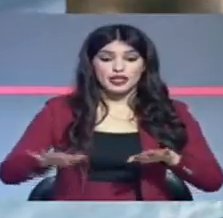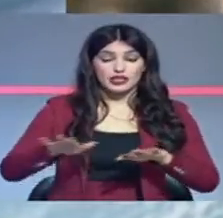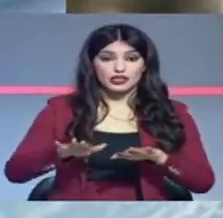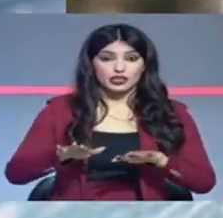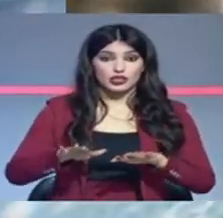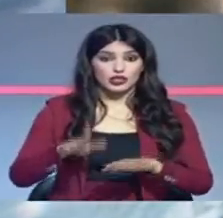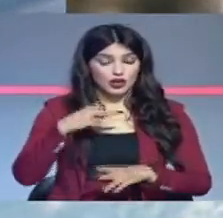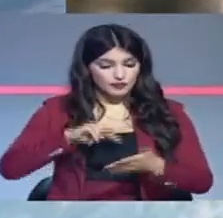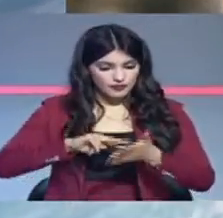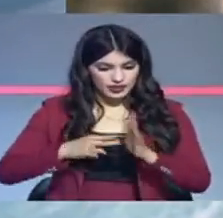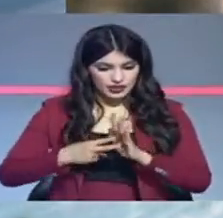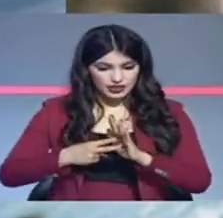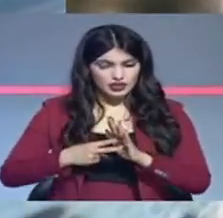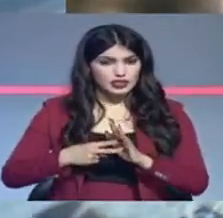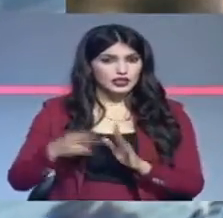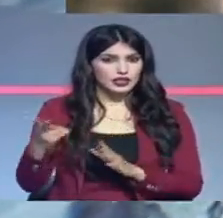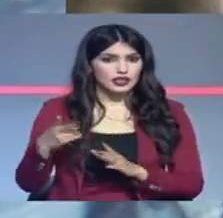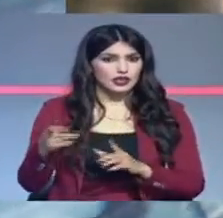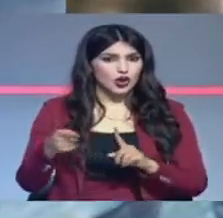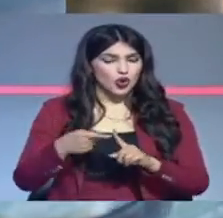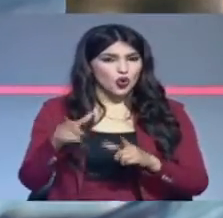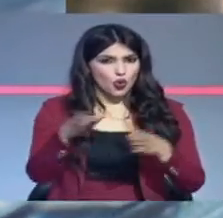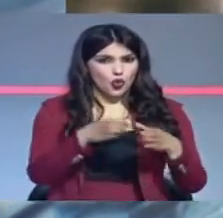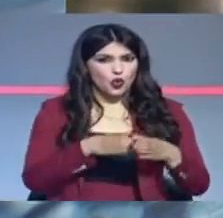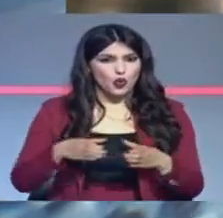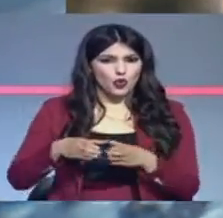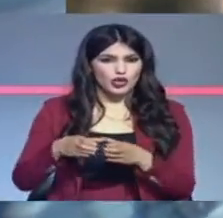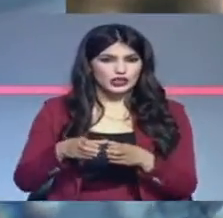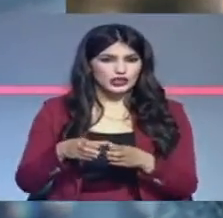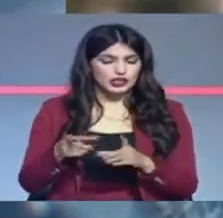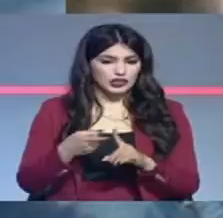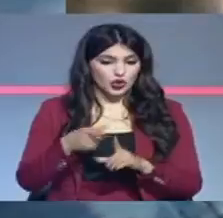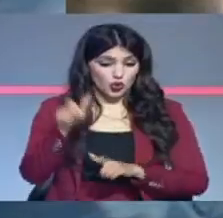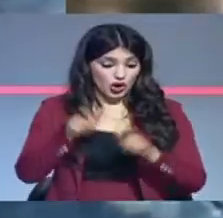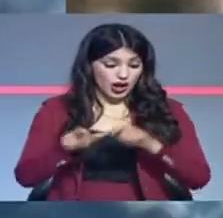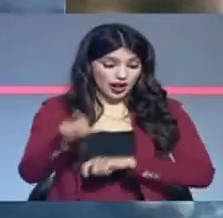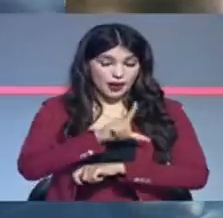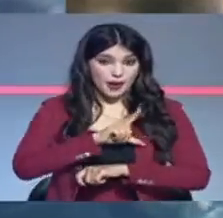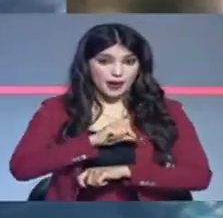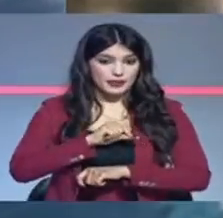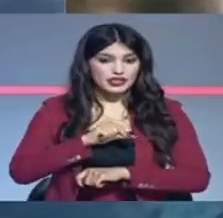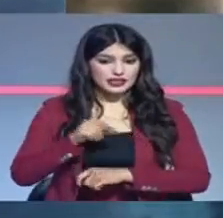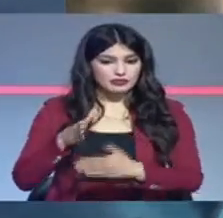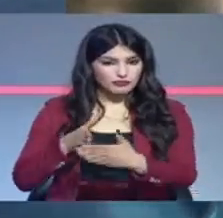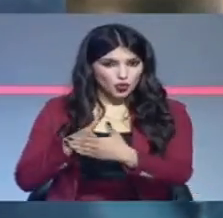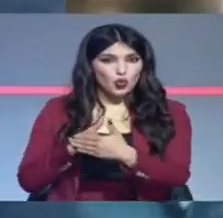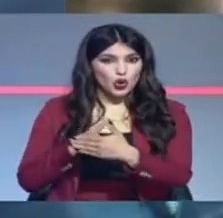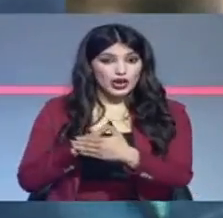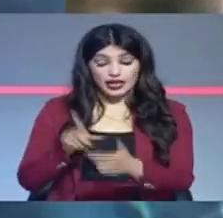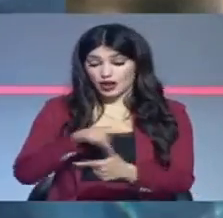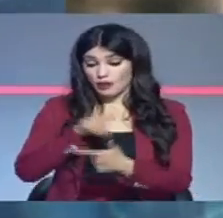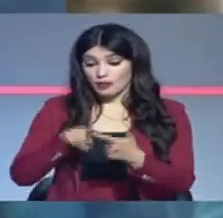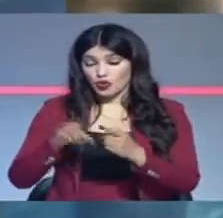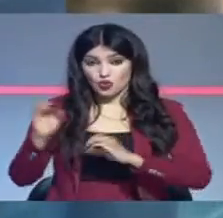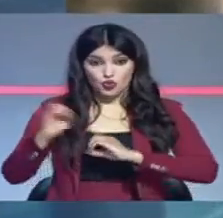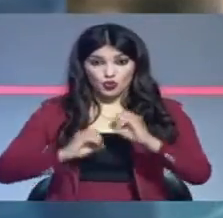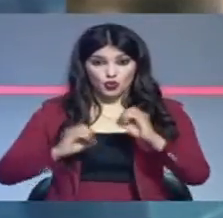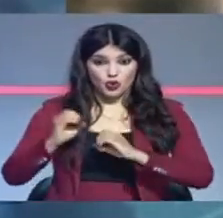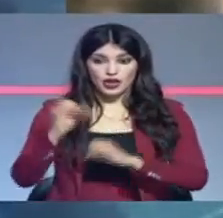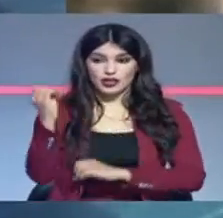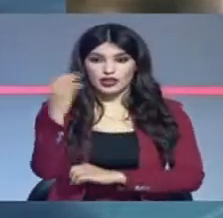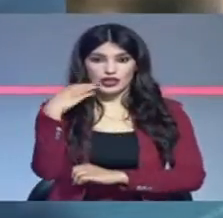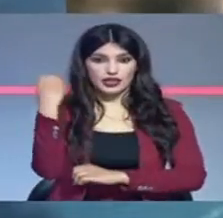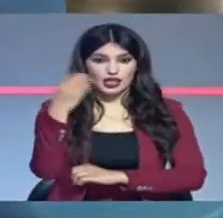خلال تفكيك العديد من عصابات التنظيم هذه القمه بها العديد من وحداتنا المختصه المنظومه الثانيه هي منظومه دورياتنا